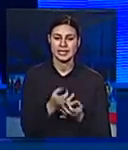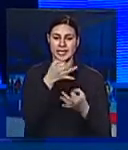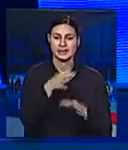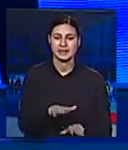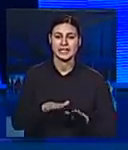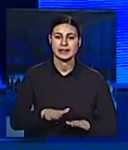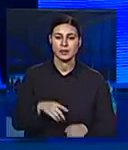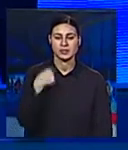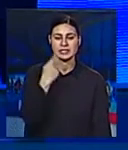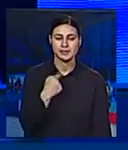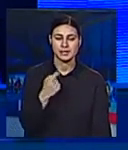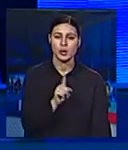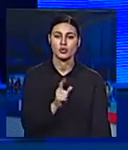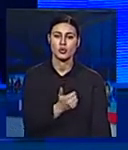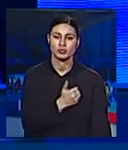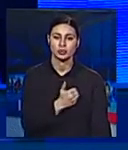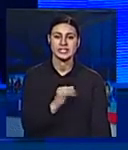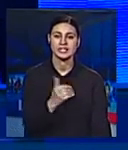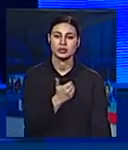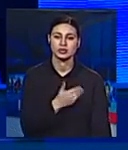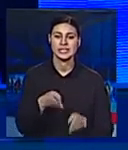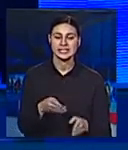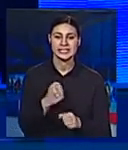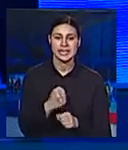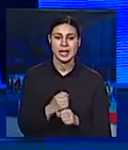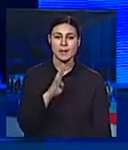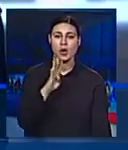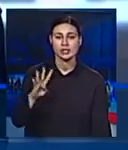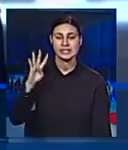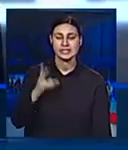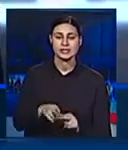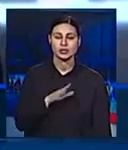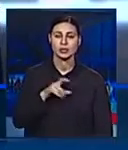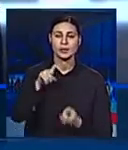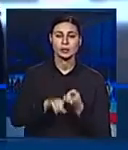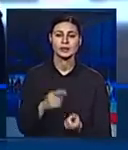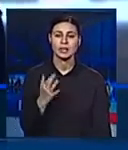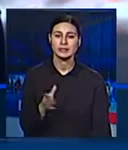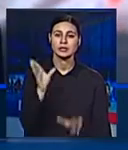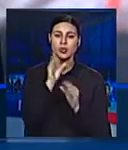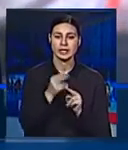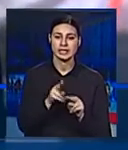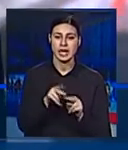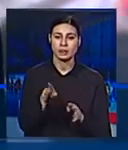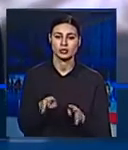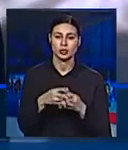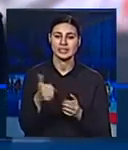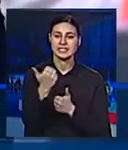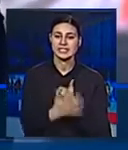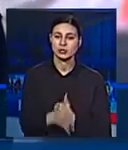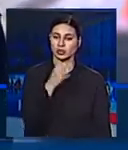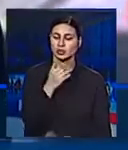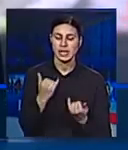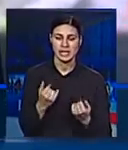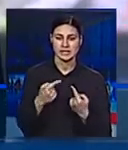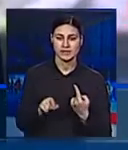ნებისმიერი თანამდებობის პირმა, რომ მოინდომოს, რომ სადღაც უნდა გზის გაკეთება. 4 წლის წინ ეს იყო იმას დამოკიდებული, რამდენად ის მოახდენდა ამის ლობირებას ცენტრალურ დონეზე. დღეს ეს აღარ